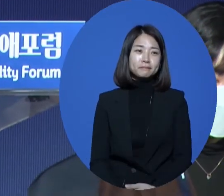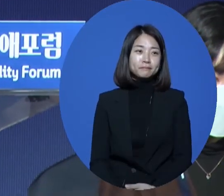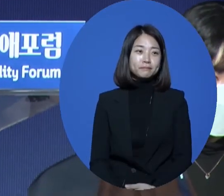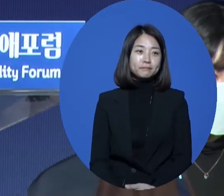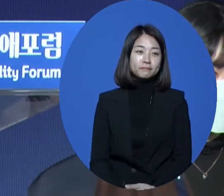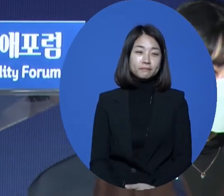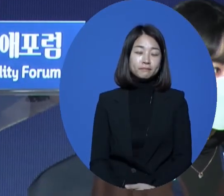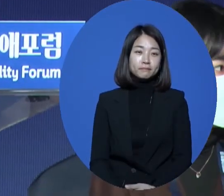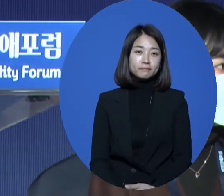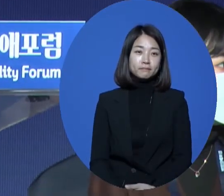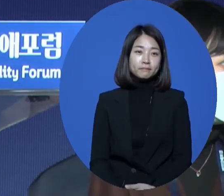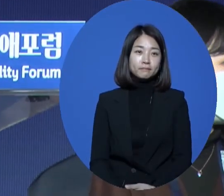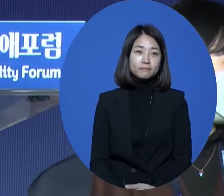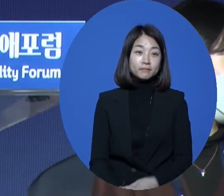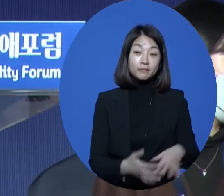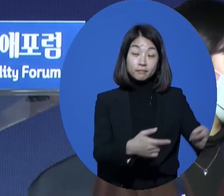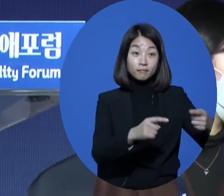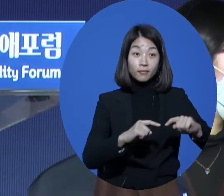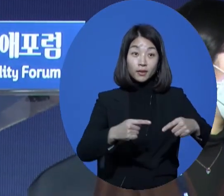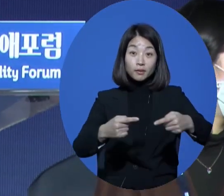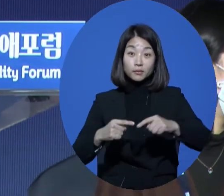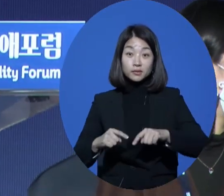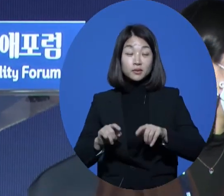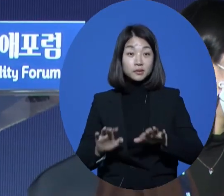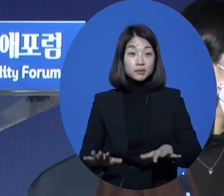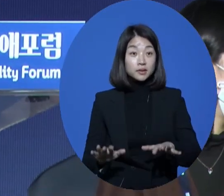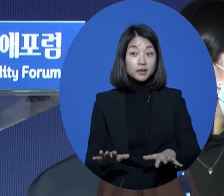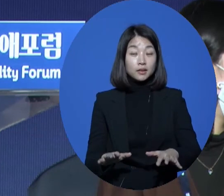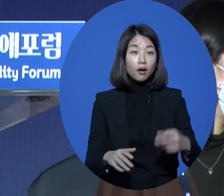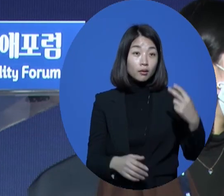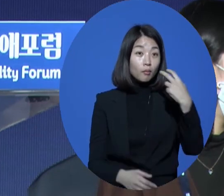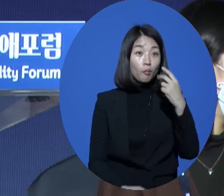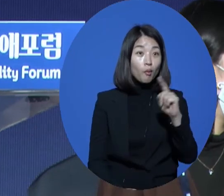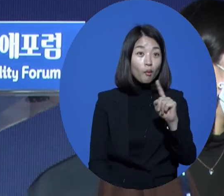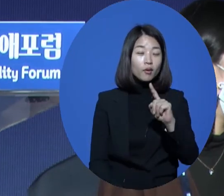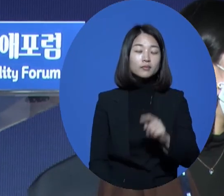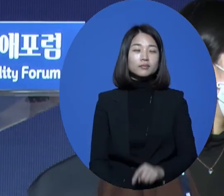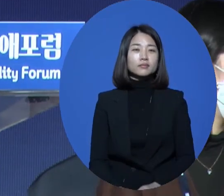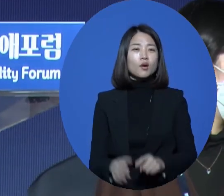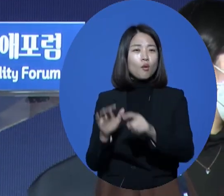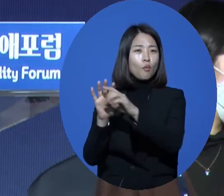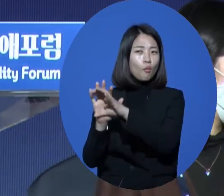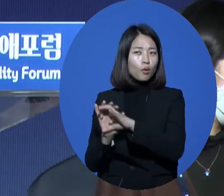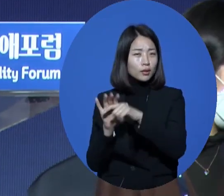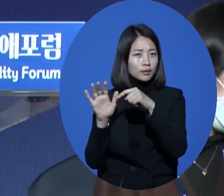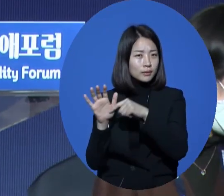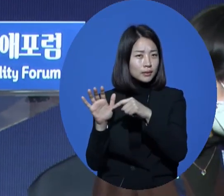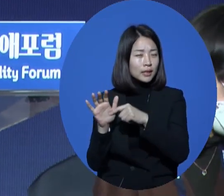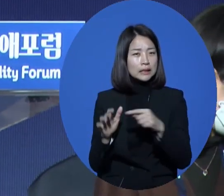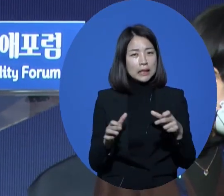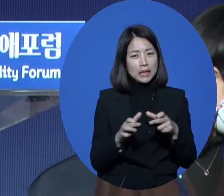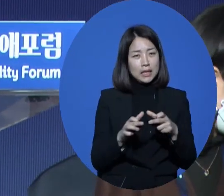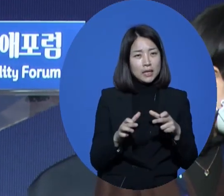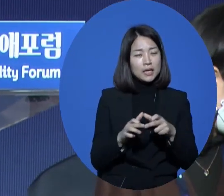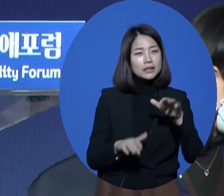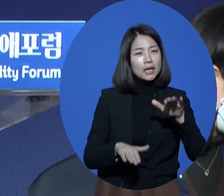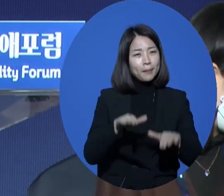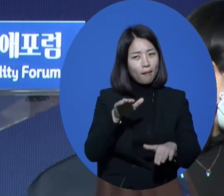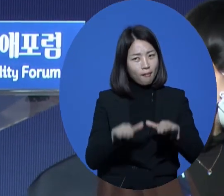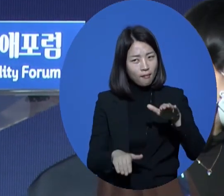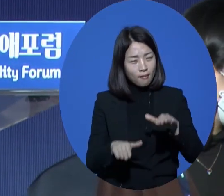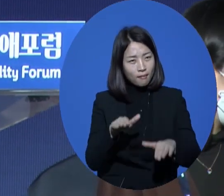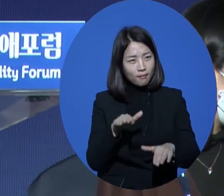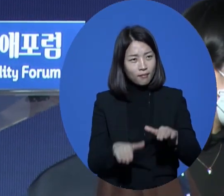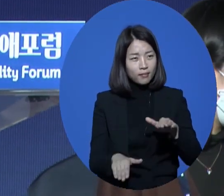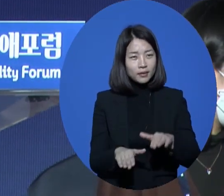많은 분들이 참여해주신 이렇게 관심이 뜨거운 거는 저희가 코로나 시대를 통해서 드러난 이 장애인 차별적인